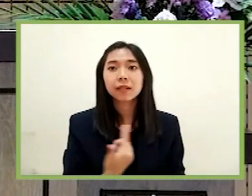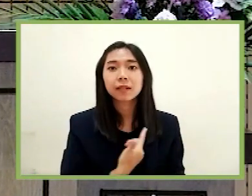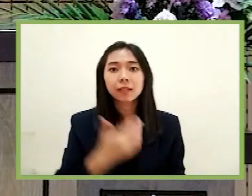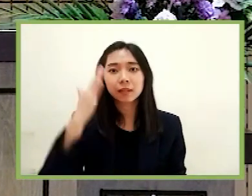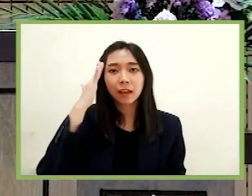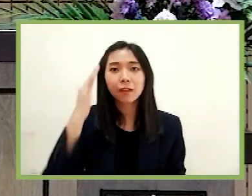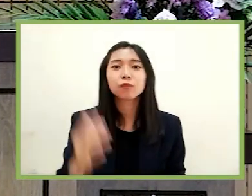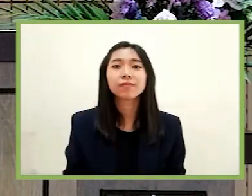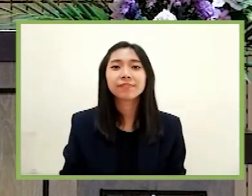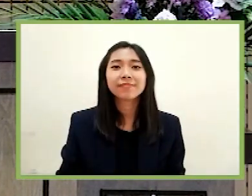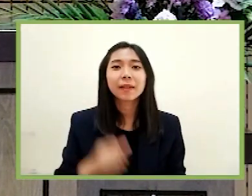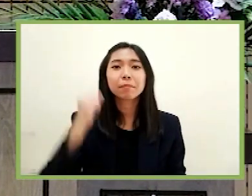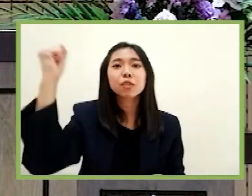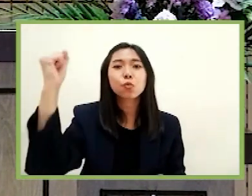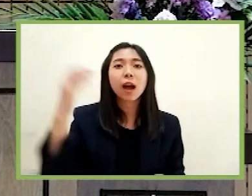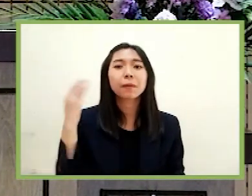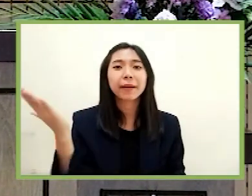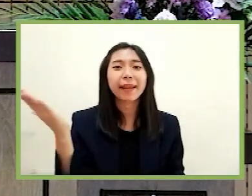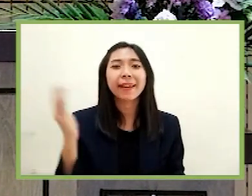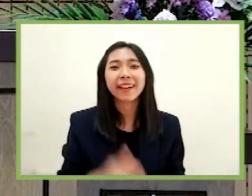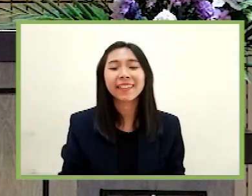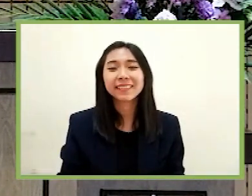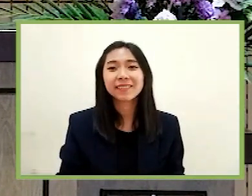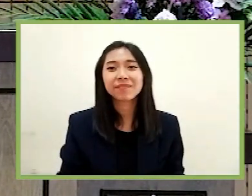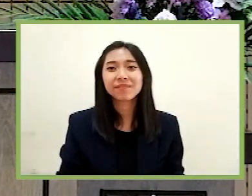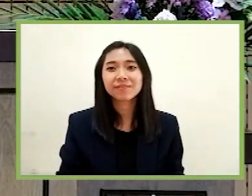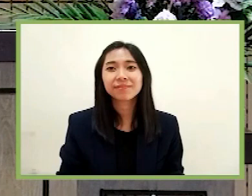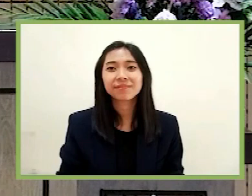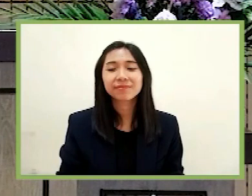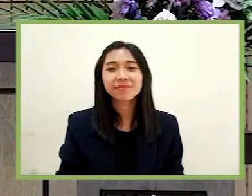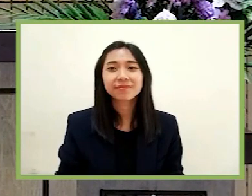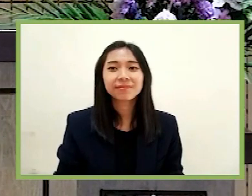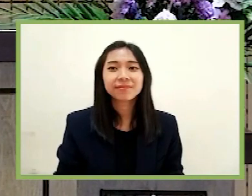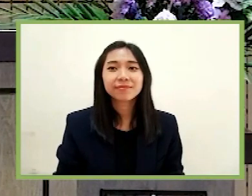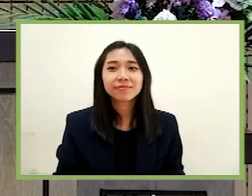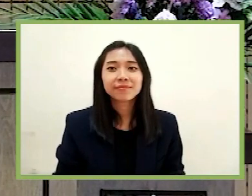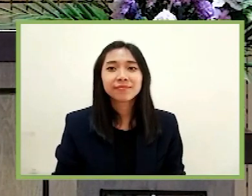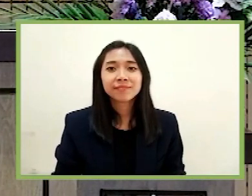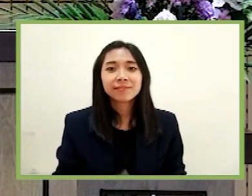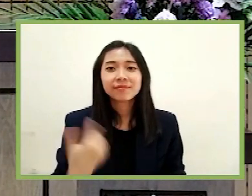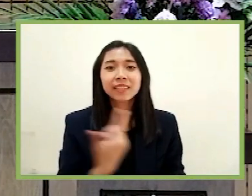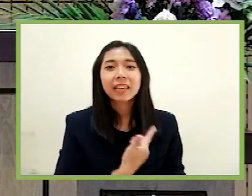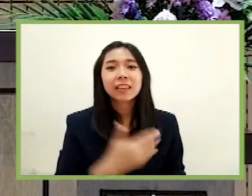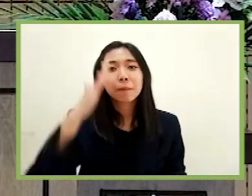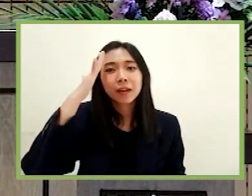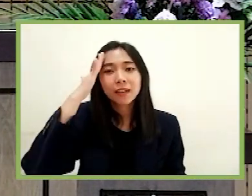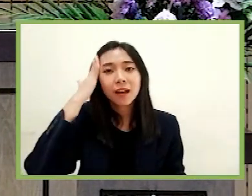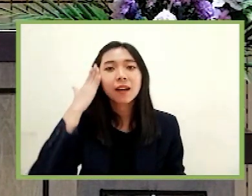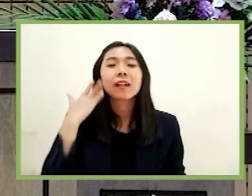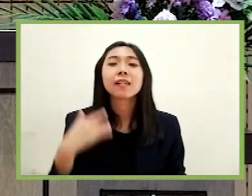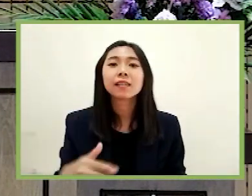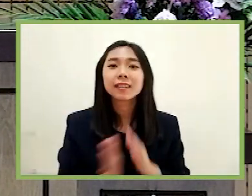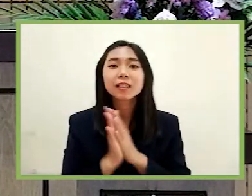mereka kita ada seperti sekarang di Indonesia ini dan kita mengenal mengenang semangat mereka